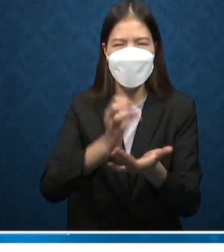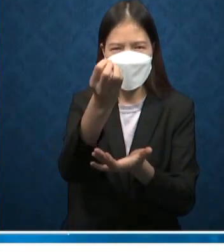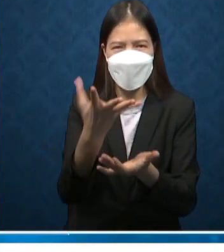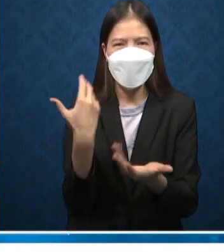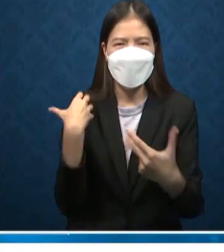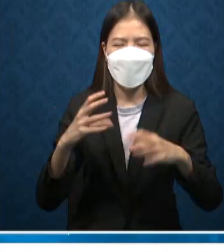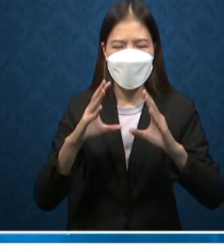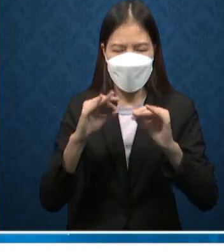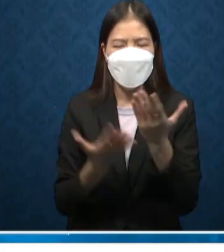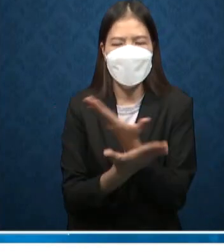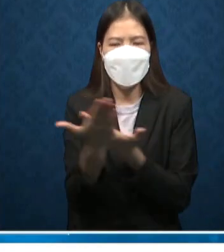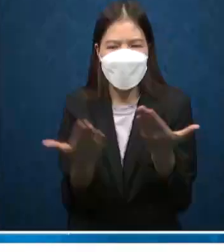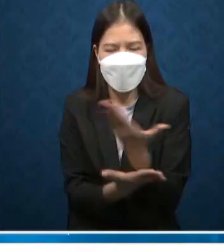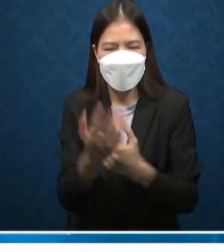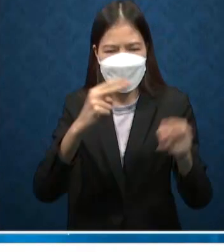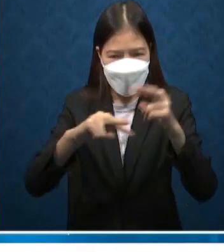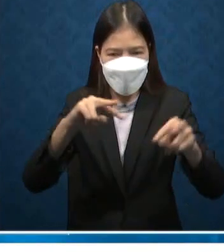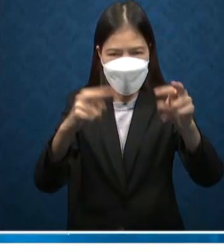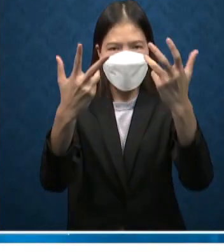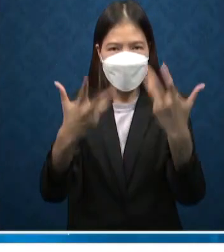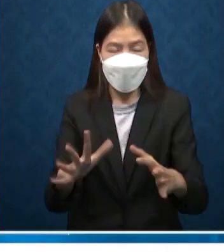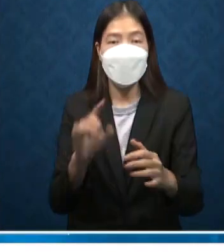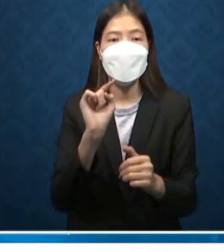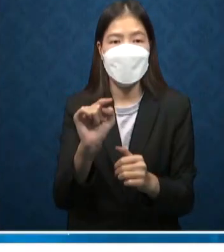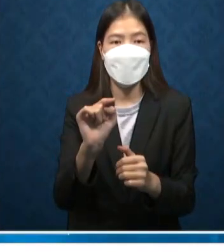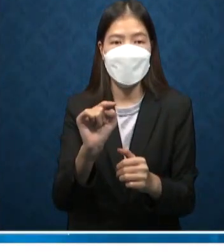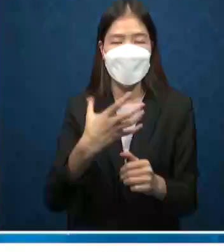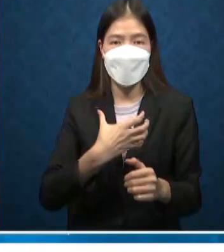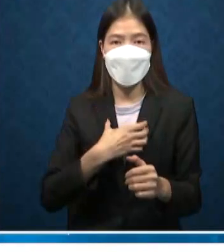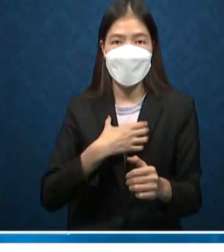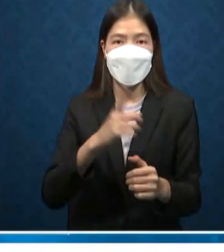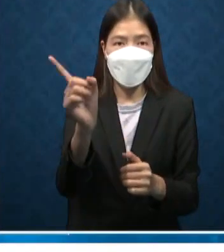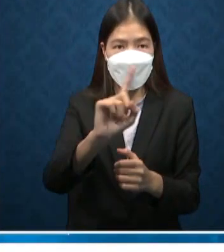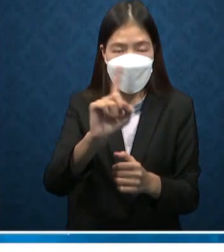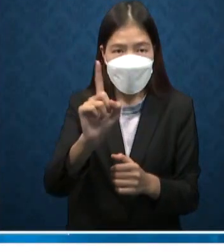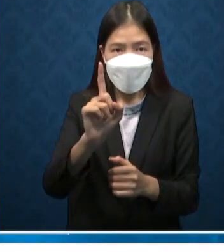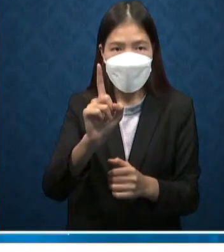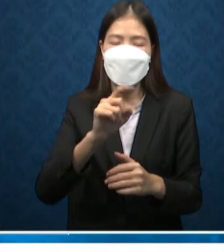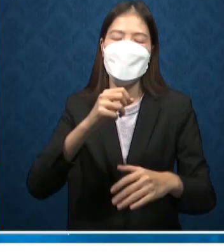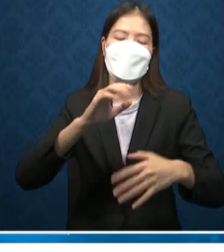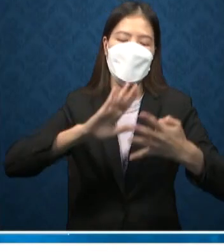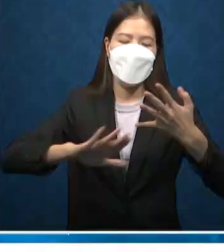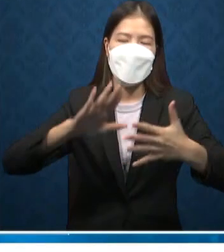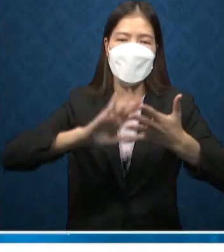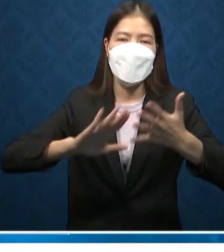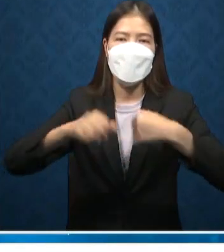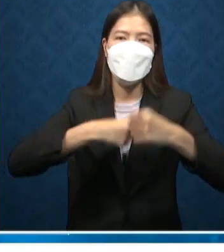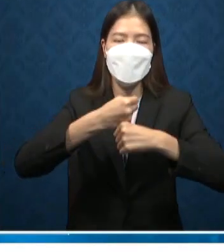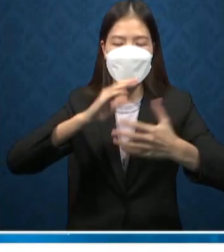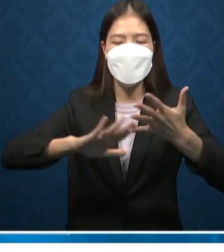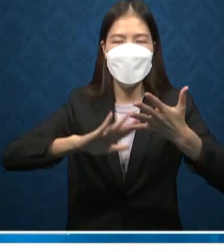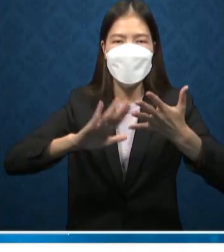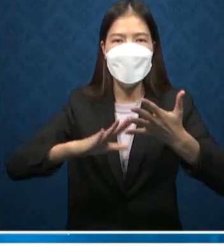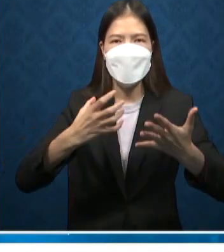การประชุมหารือและมีการตรวจสอบแล้วนะครับความต้องการดังกล่าวเนี่ยมันเกิดขึ้นในช่วงปลายปีนะครับปลายปีงบประม